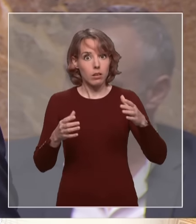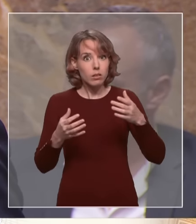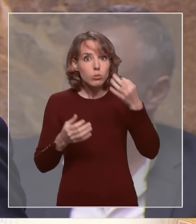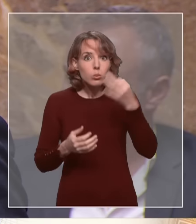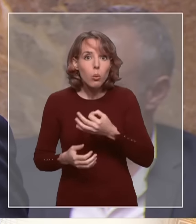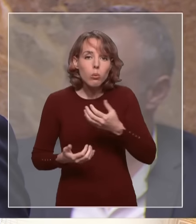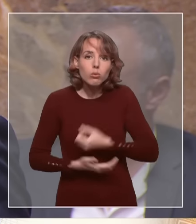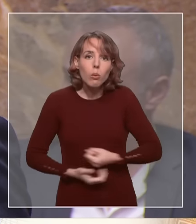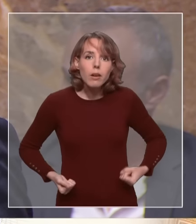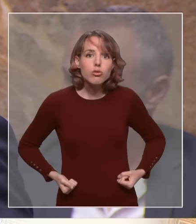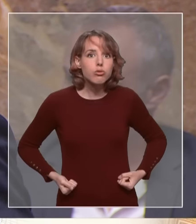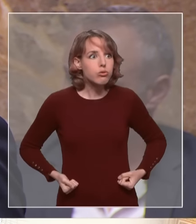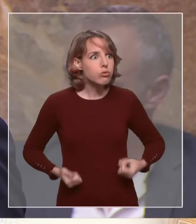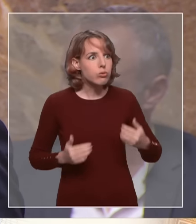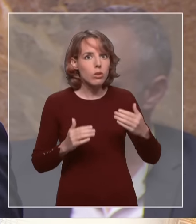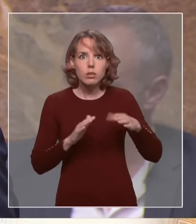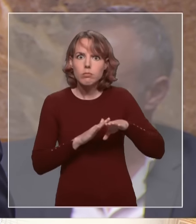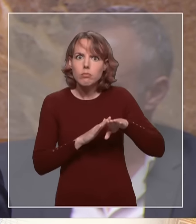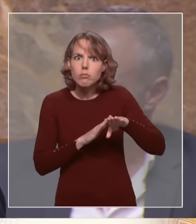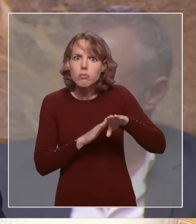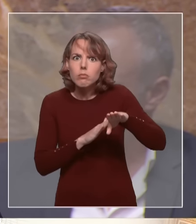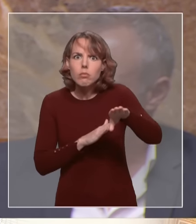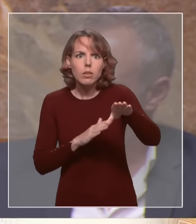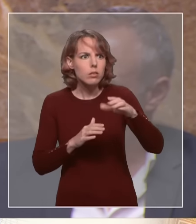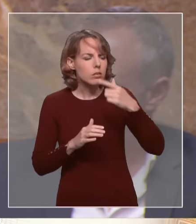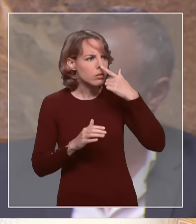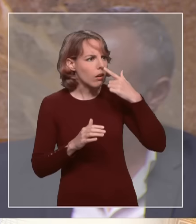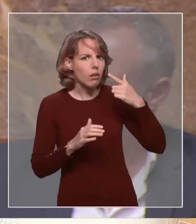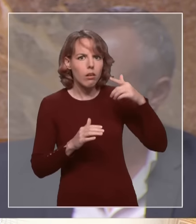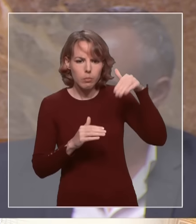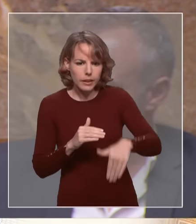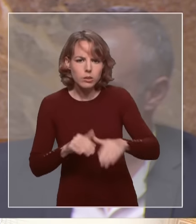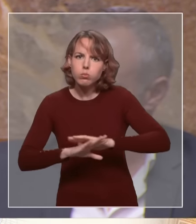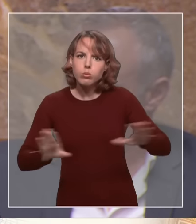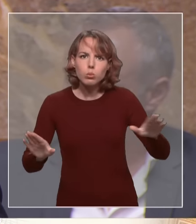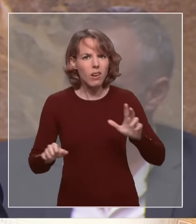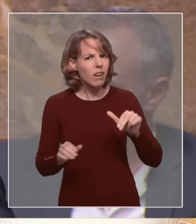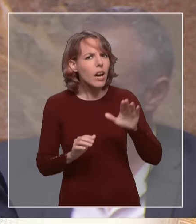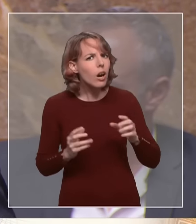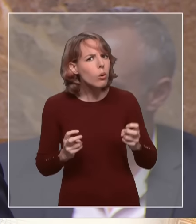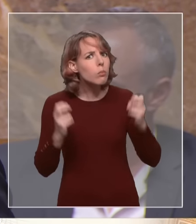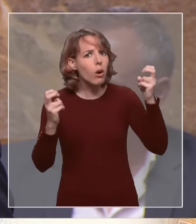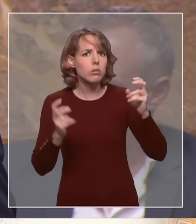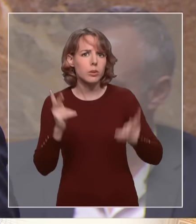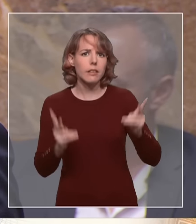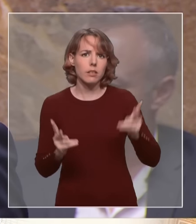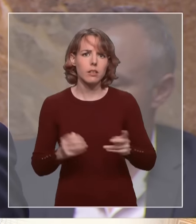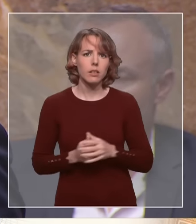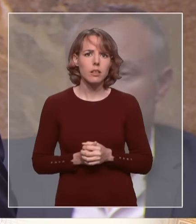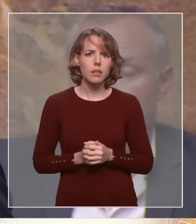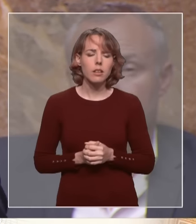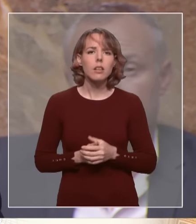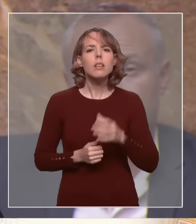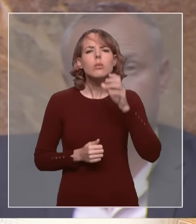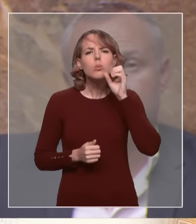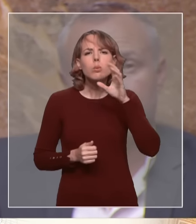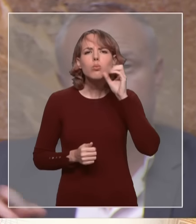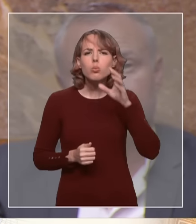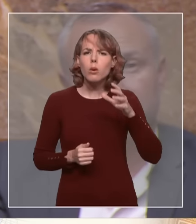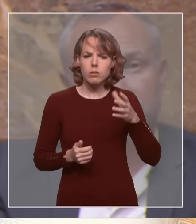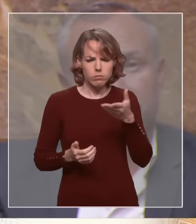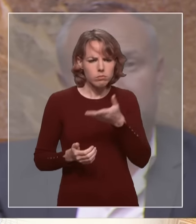les prévisions laissent à penser que, hélas, le chômage va augmenter. Et d'autre part, nous avons depuis des mois, chaque jour, partout en